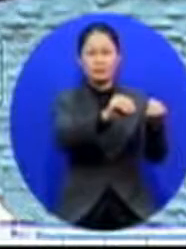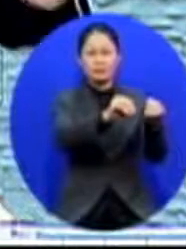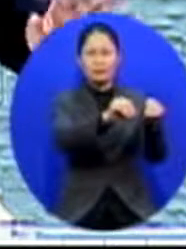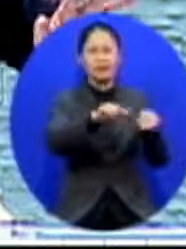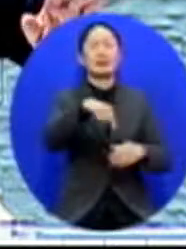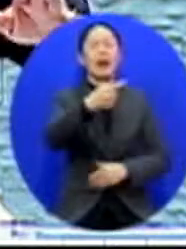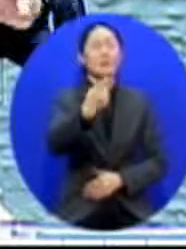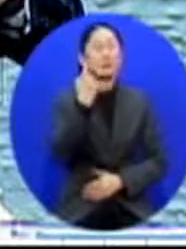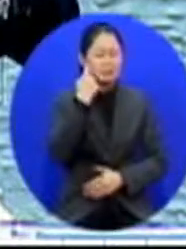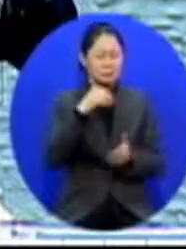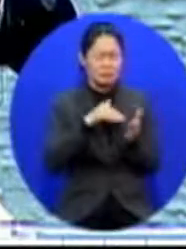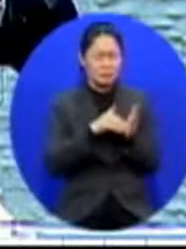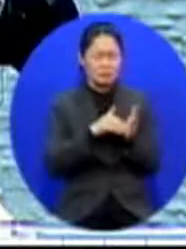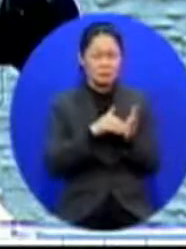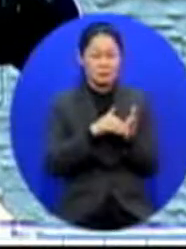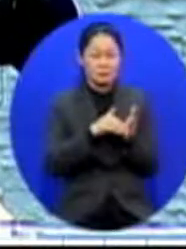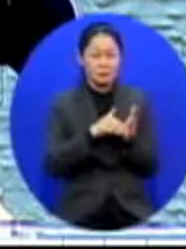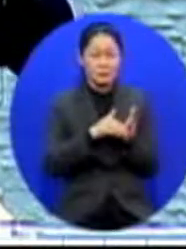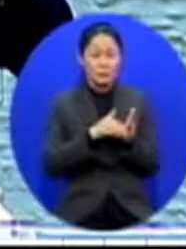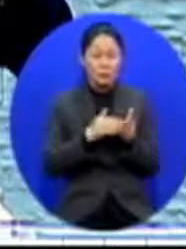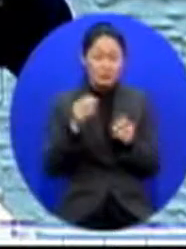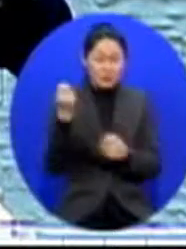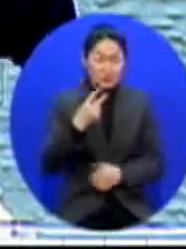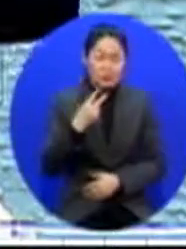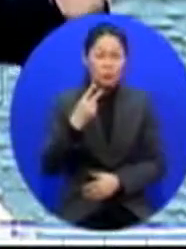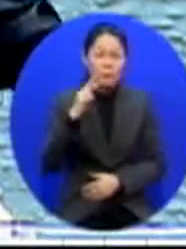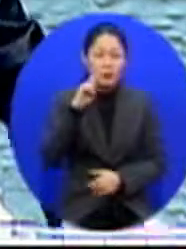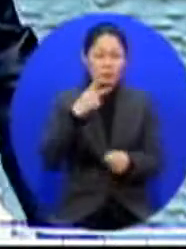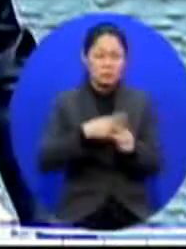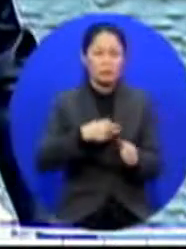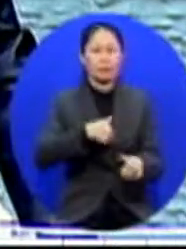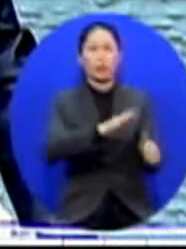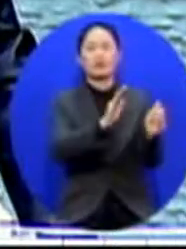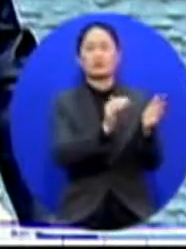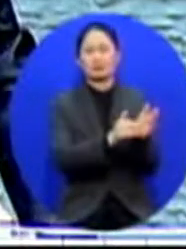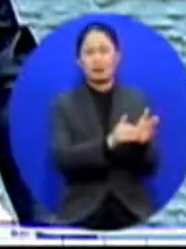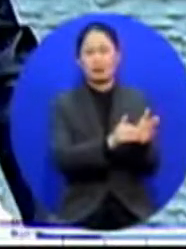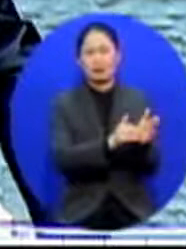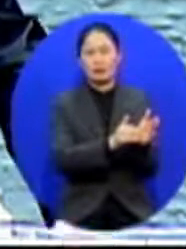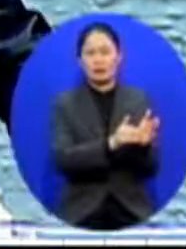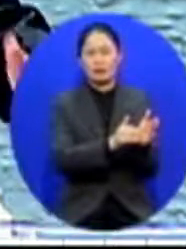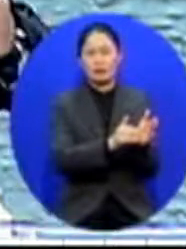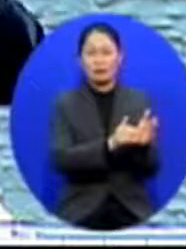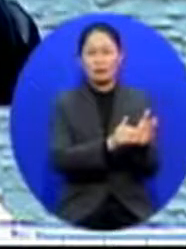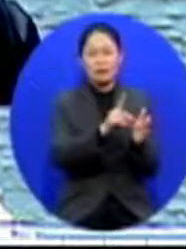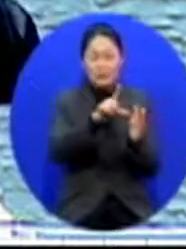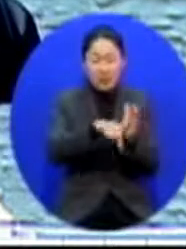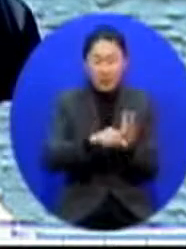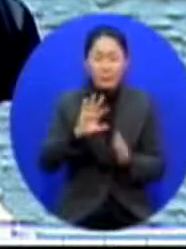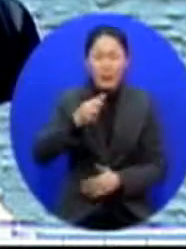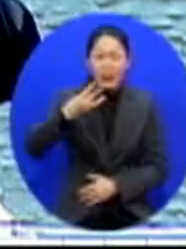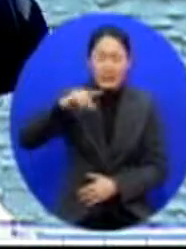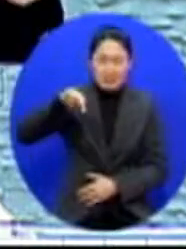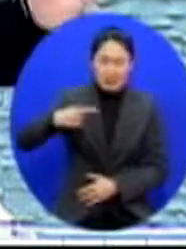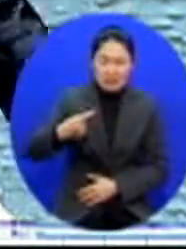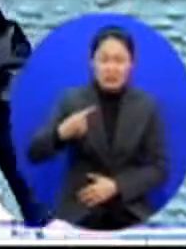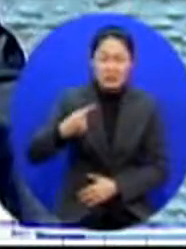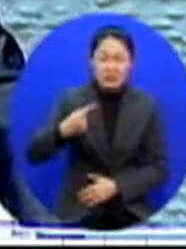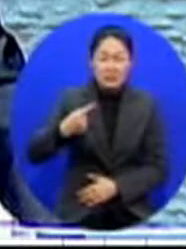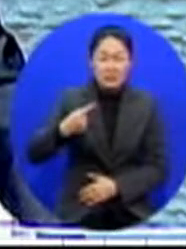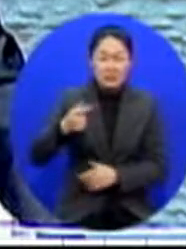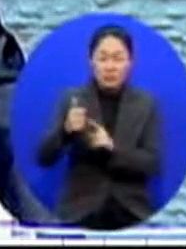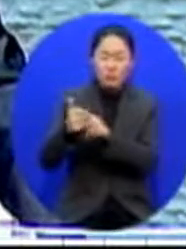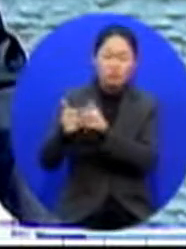4 다음에 드럽게 그리고 사도 바울을 가게 했습니다 그때 벨 x 에게서 구원이 떠난